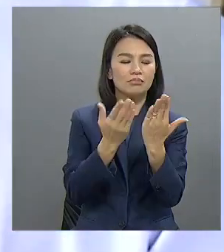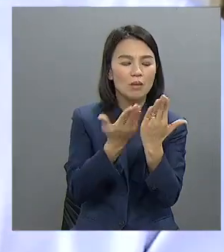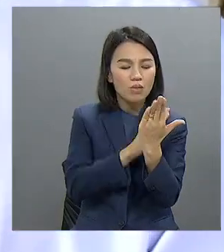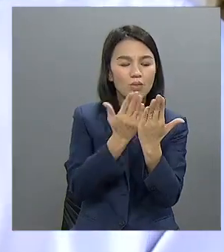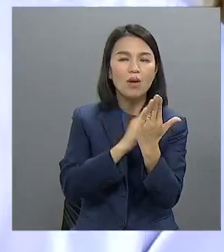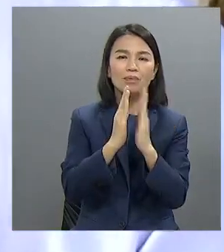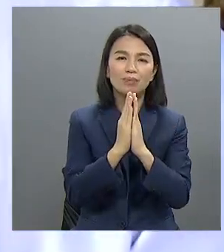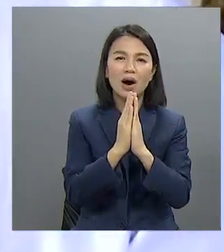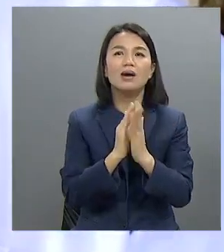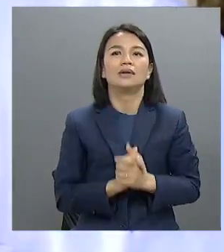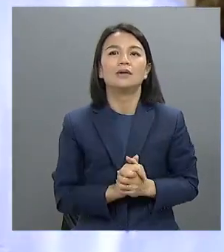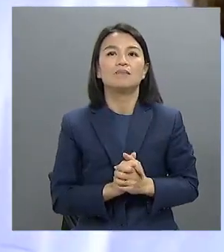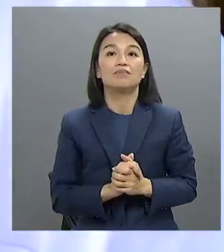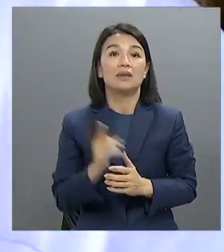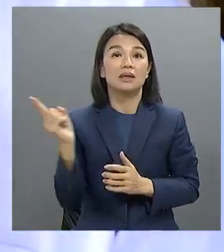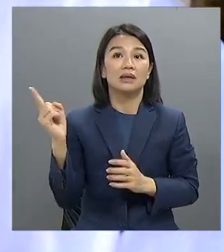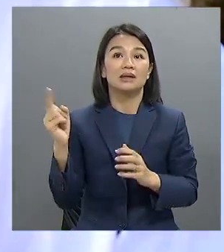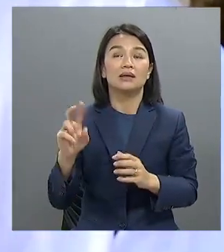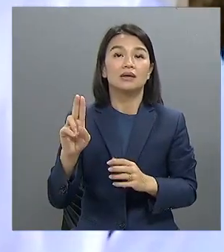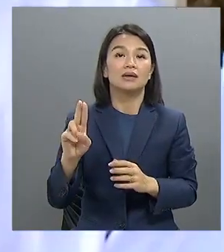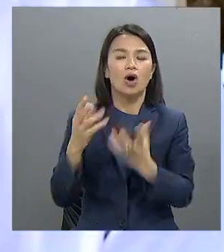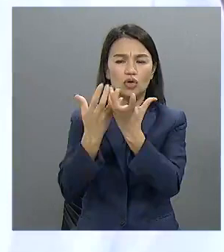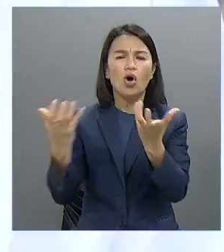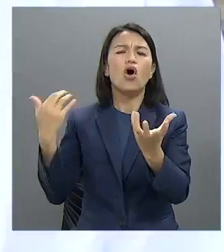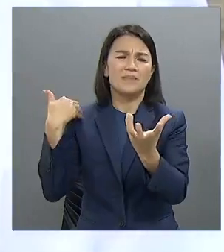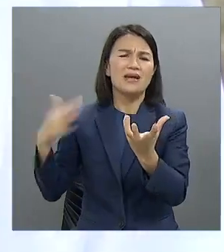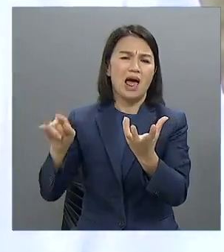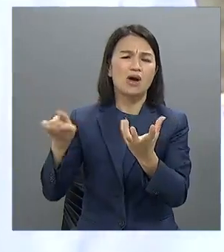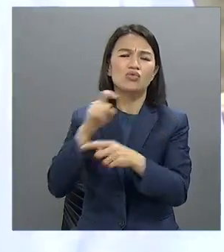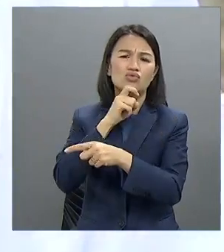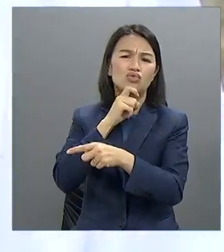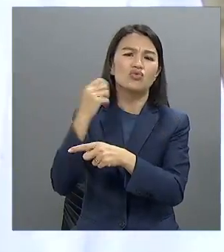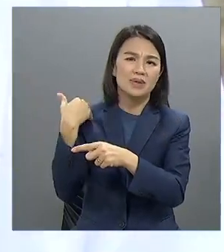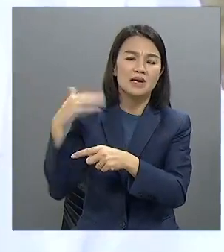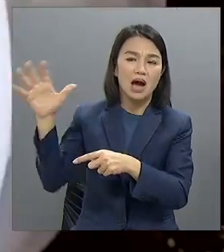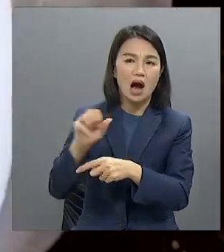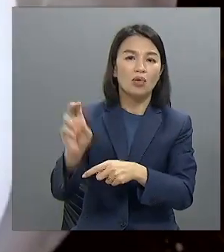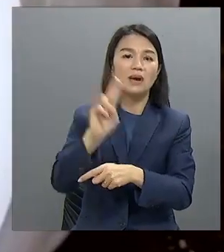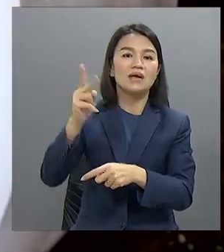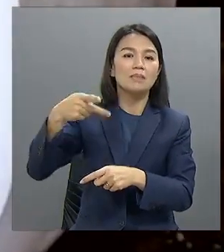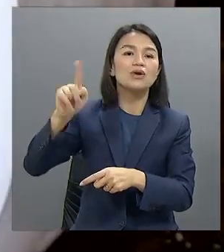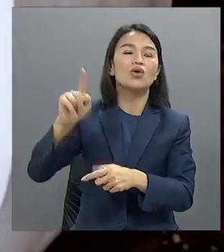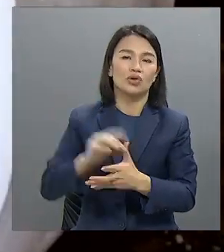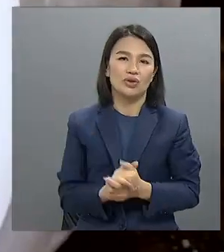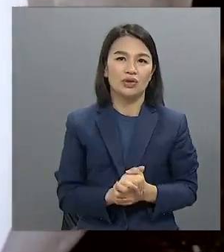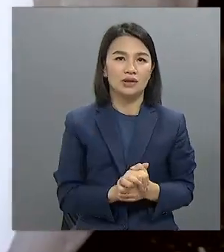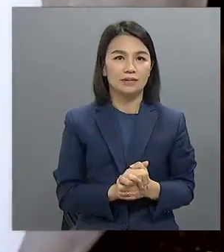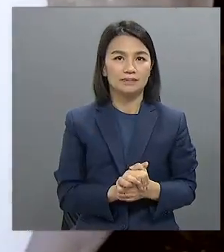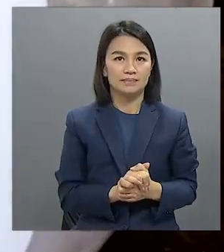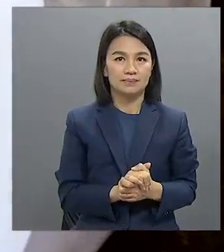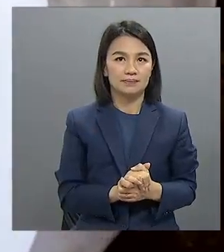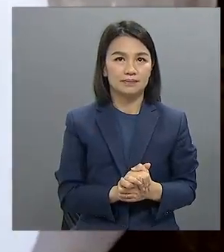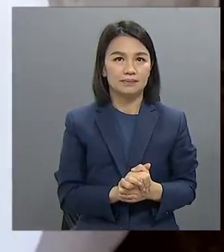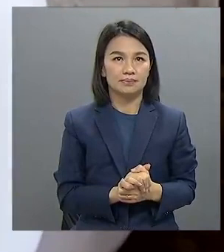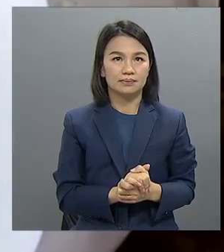อันนี้เราไม่ใช้กระเบื้องแบบมันมีอยู่แล้วมาทำเขาก็เอามาใช้ประโยชน์ได้ เอาละค่ะส